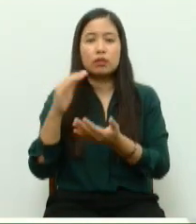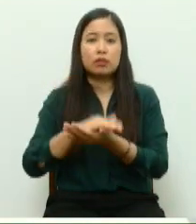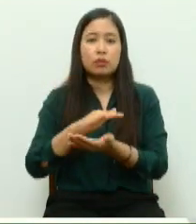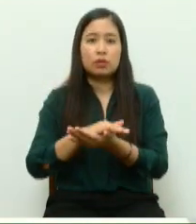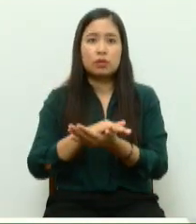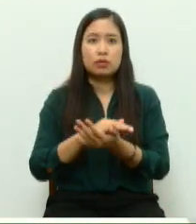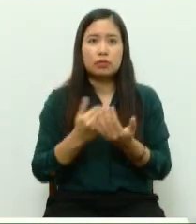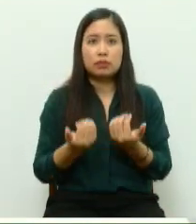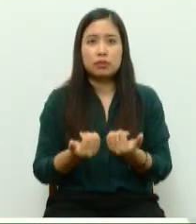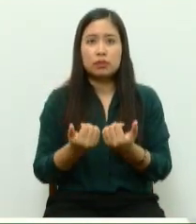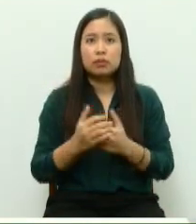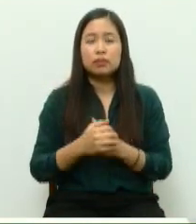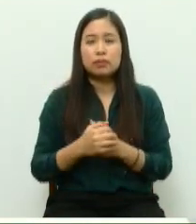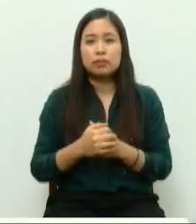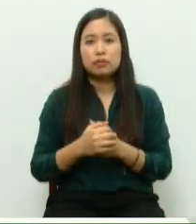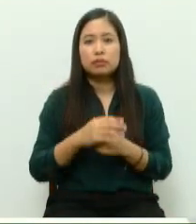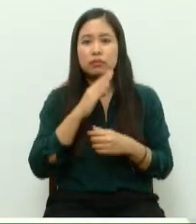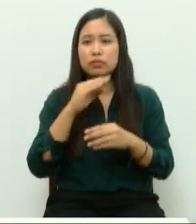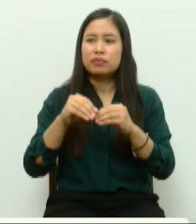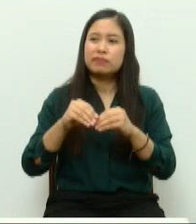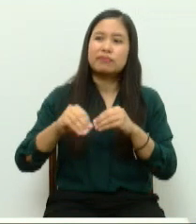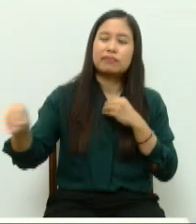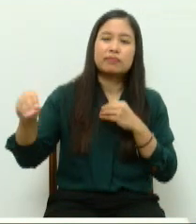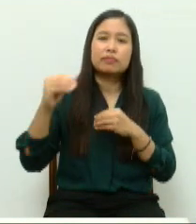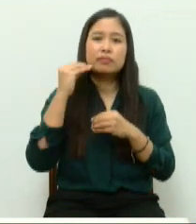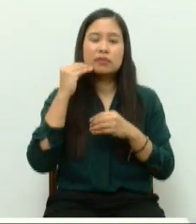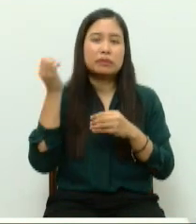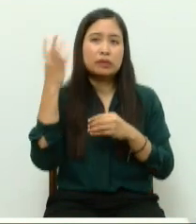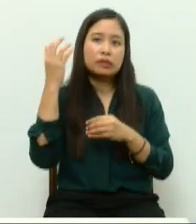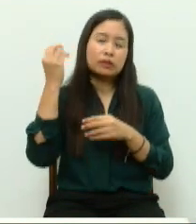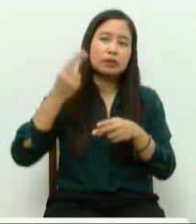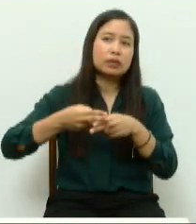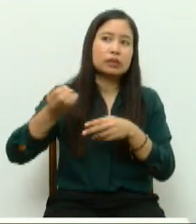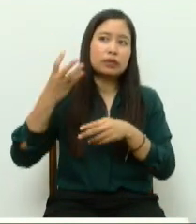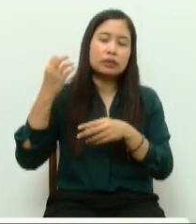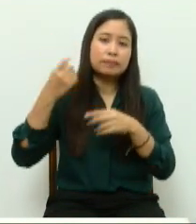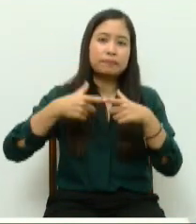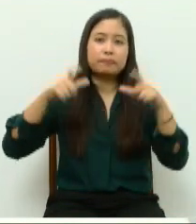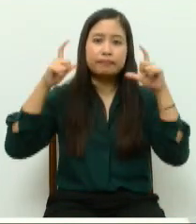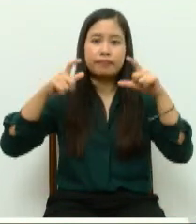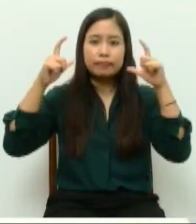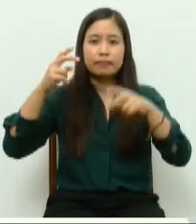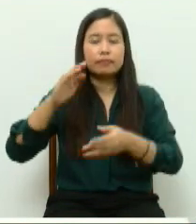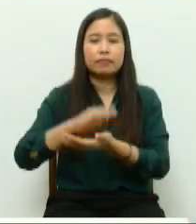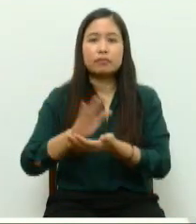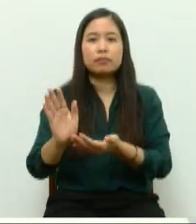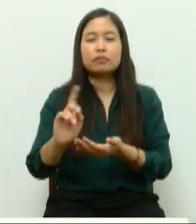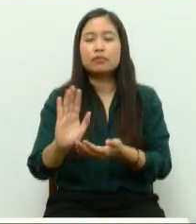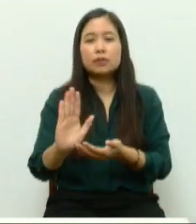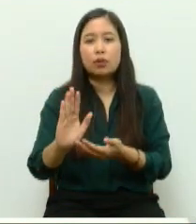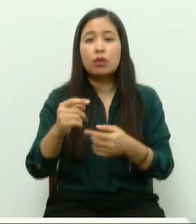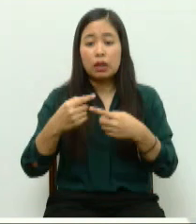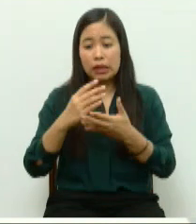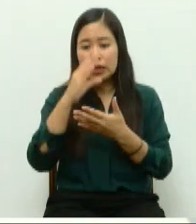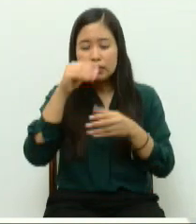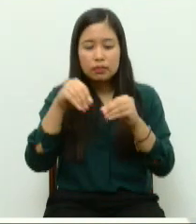ความเห็นผมว่าไม่จำเป็นต้องไปเรียนในโรงเรียนดังๆหรือโรงเรียนแข่งขันสูงเรียนที่ไหนก็สำเร็จได้